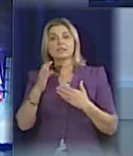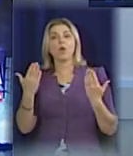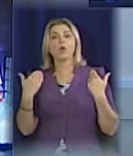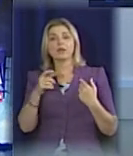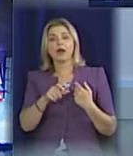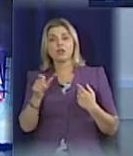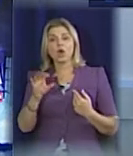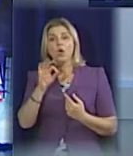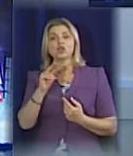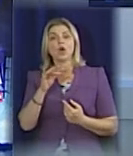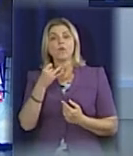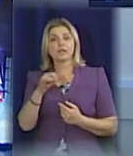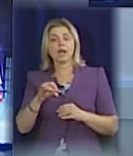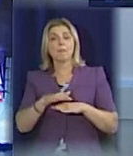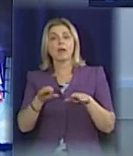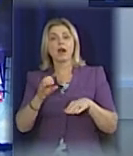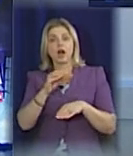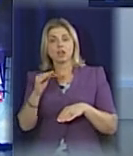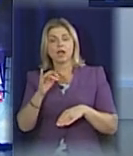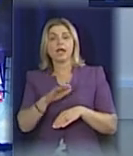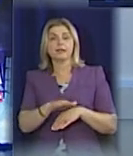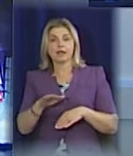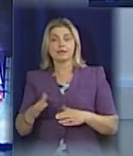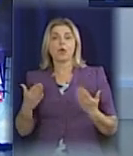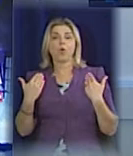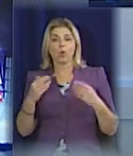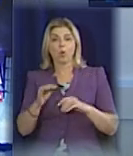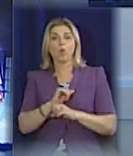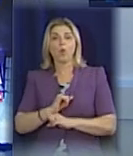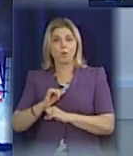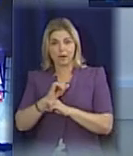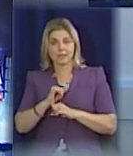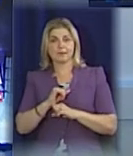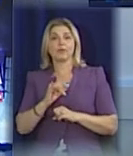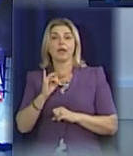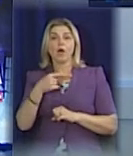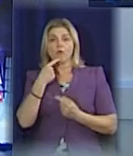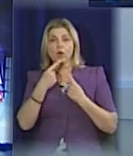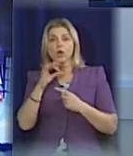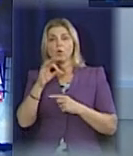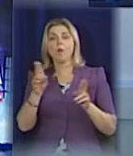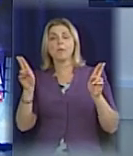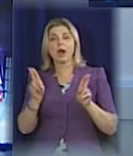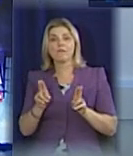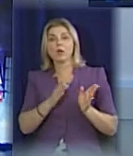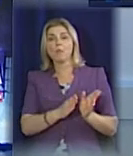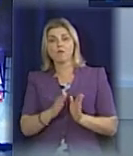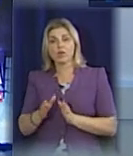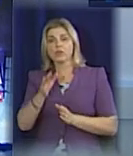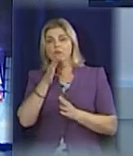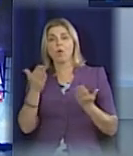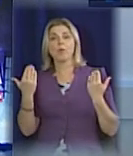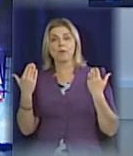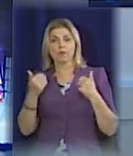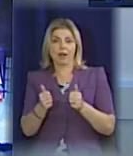відпочиваючими на Очаківському пляжі та в дитячому оздоровчому комплексі «Спортіум». Говорили про правила поведінки під час відпочинку